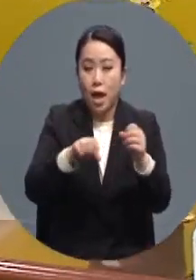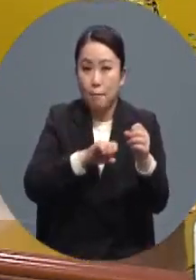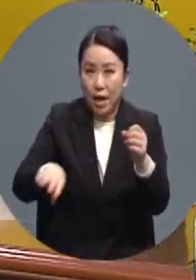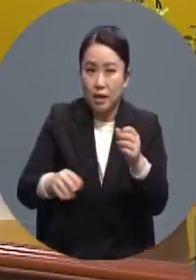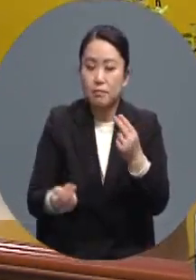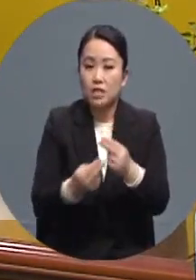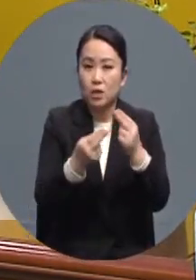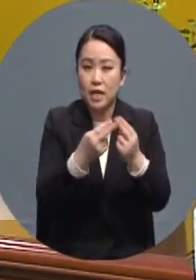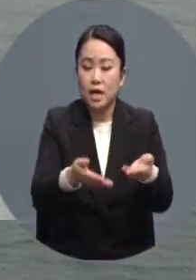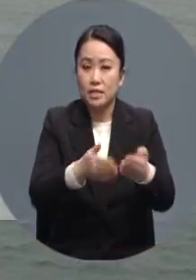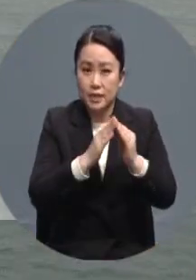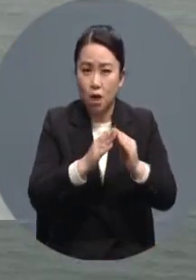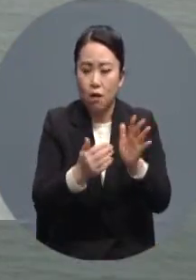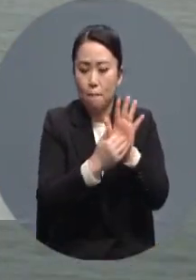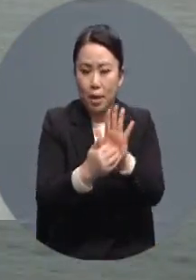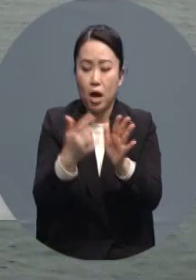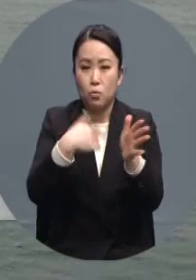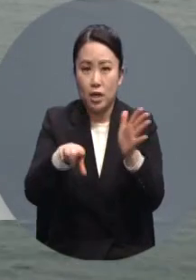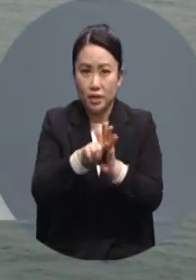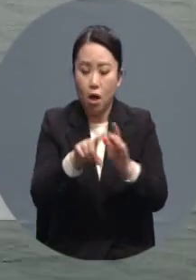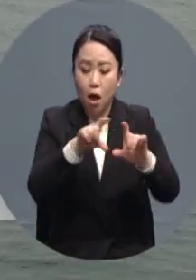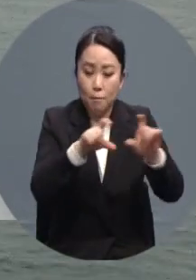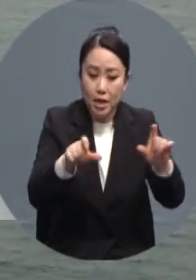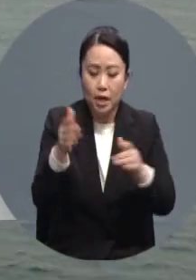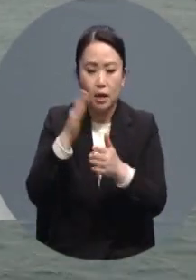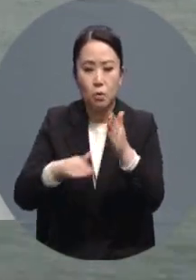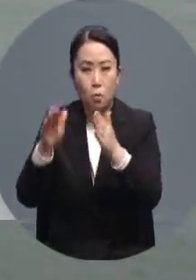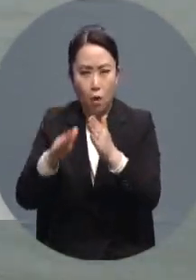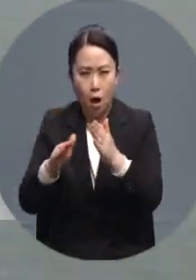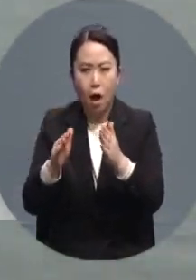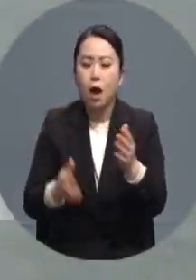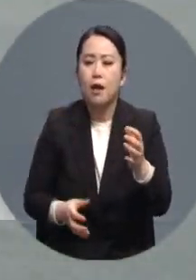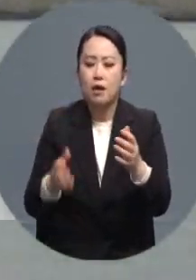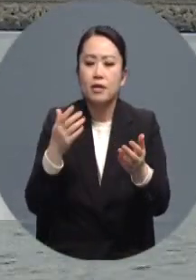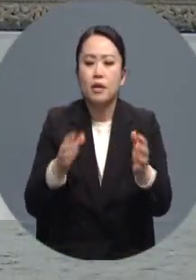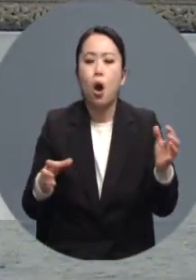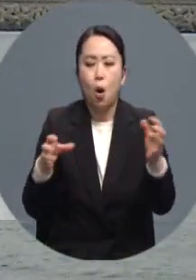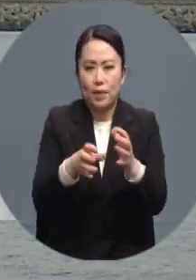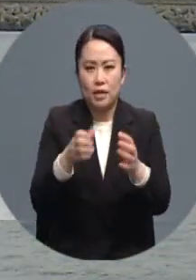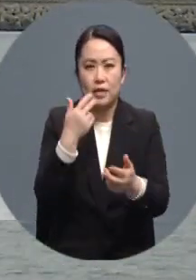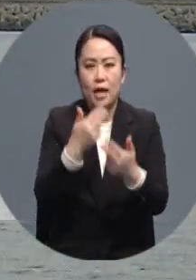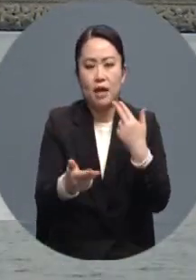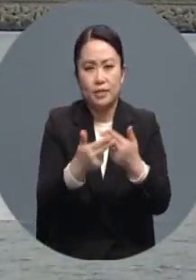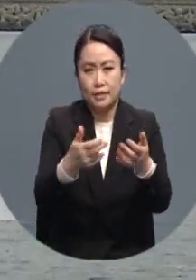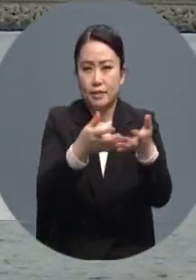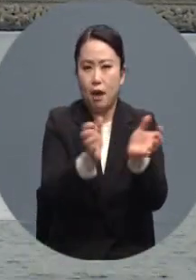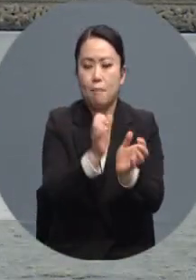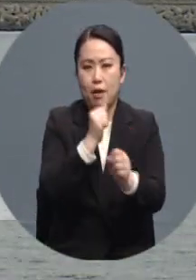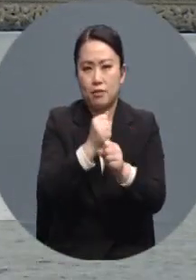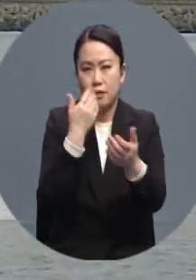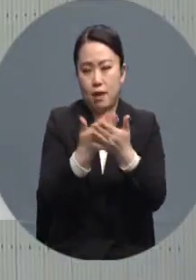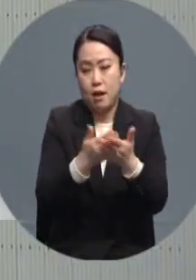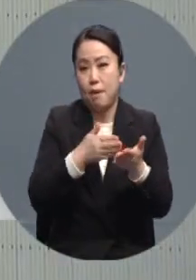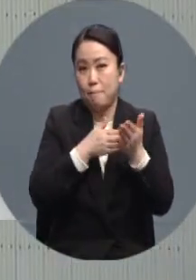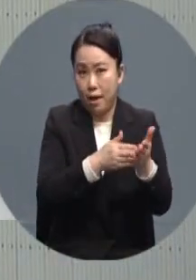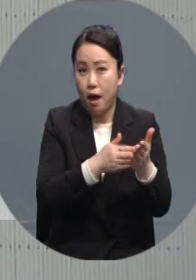시민사회가 함께하는 민관 협의체를 꾸릴 것을 요청했습니다. 이에 대해 박 시장은 시민 의견을 듣기 위해